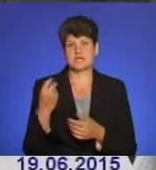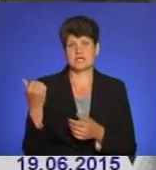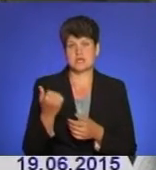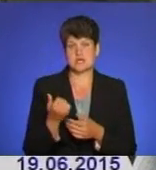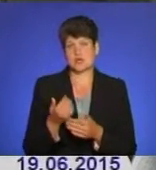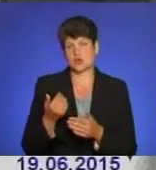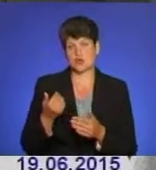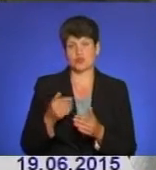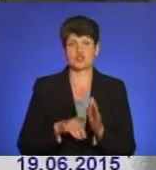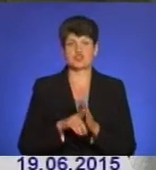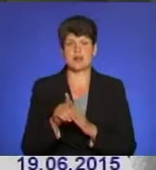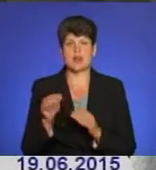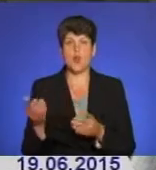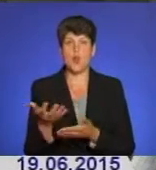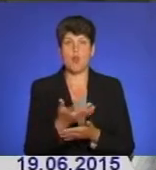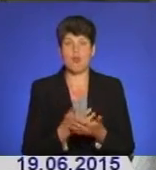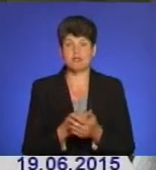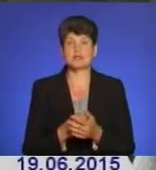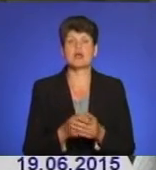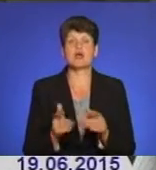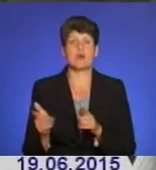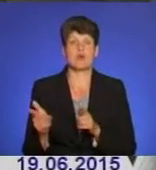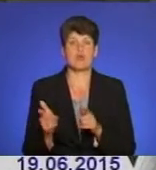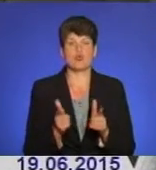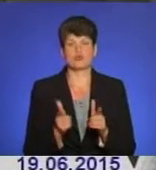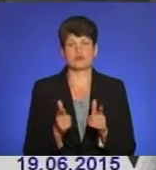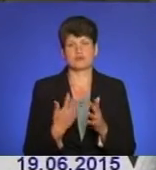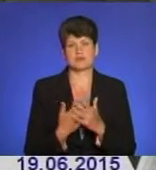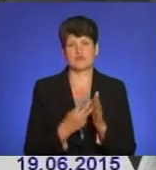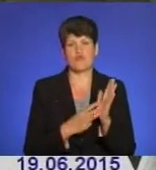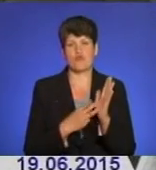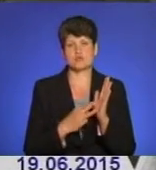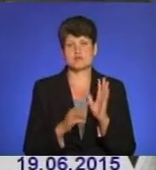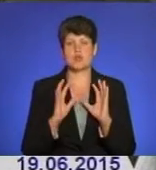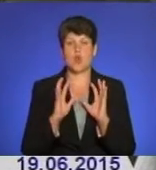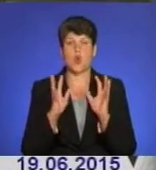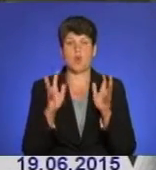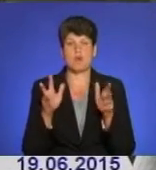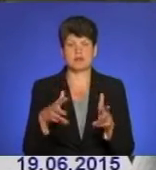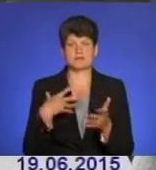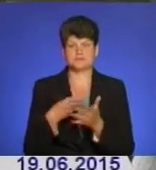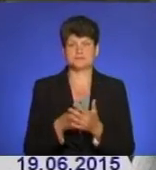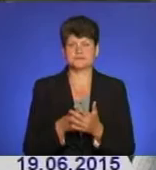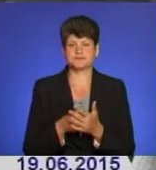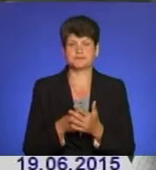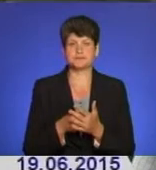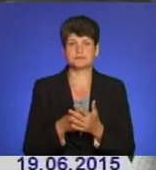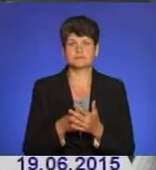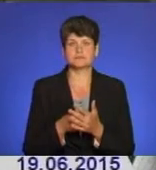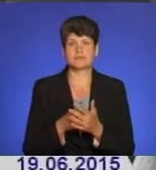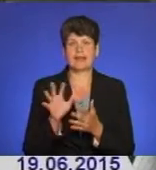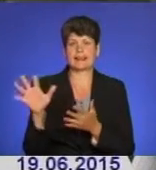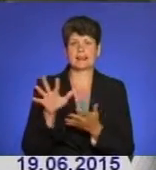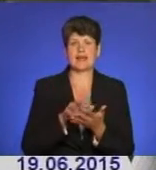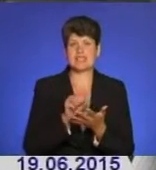начала уборки готовим порядка 80 комбайнов собственных. Вот,